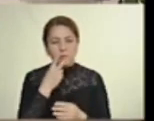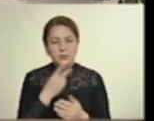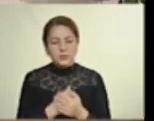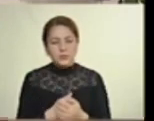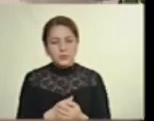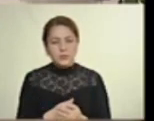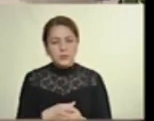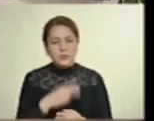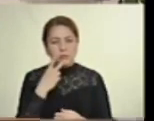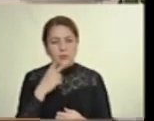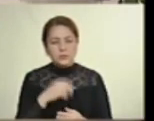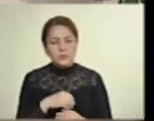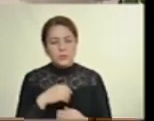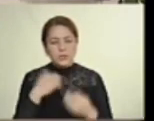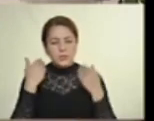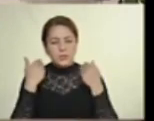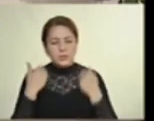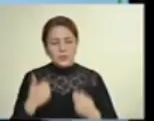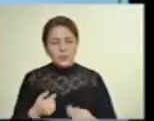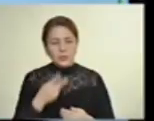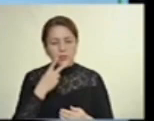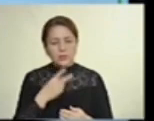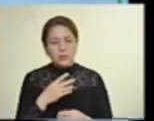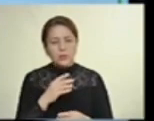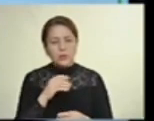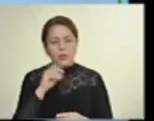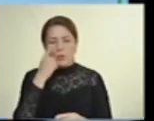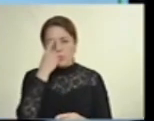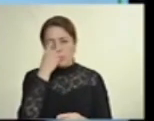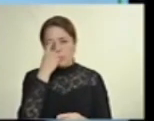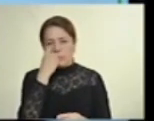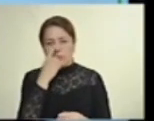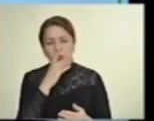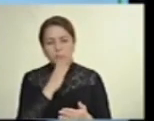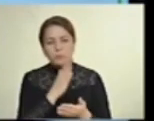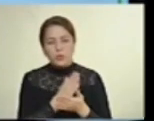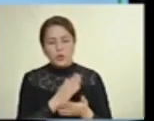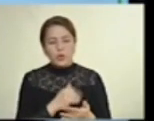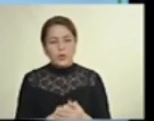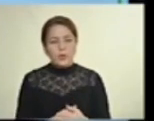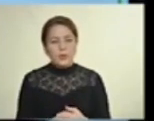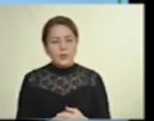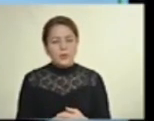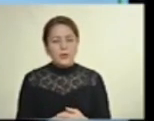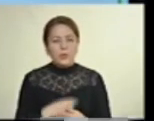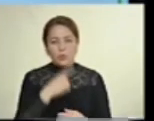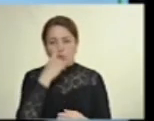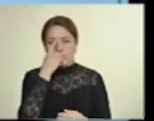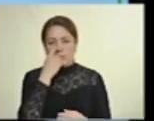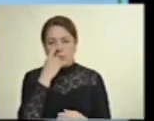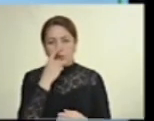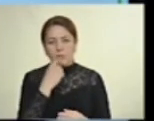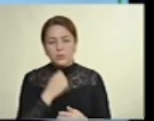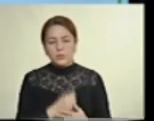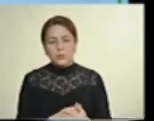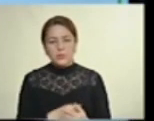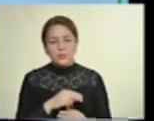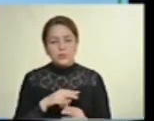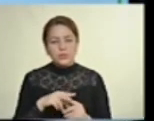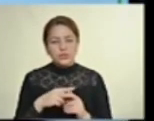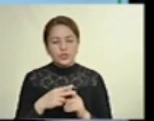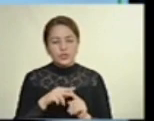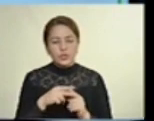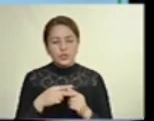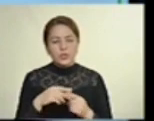o'rtada, ya'ni tana bo'ylab o'tadigan umurtqa pog'onasi joylashgan. Umurtqa pog'onasi chala